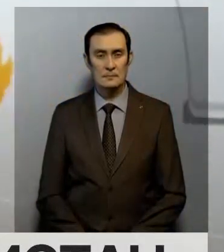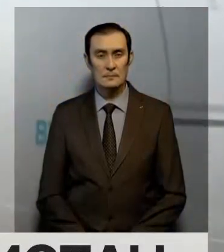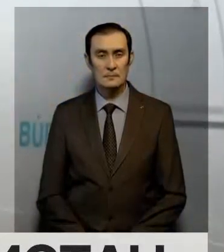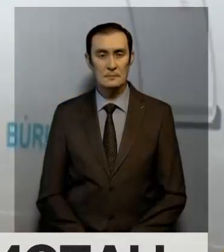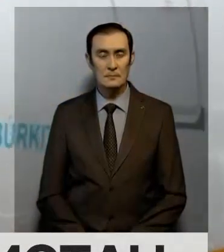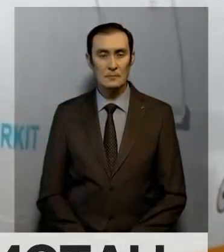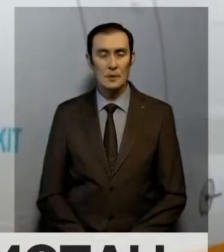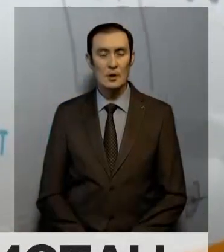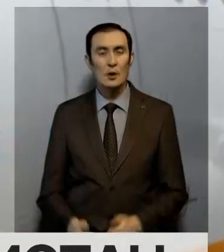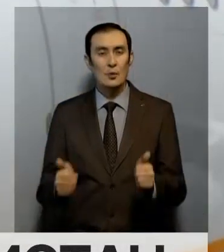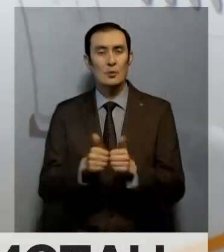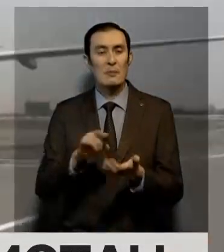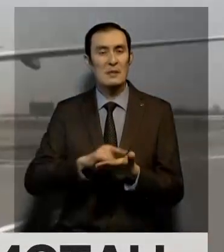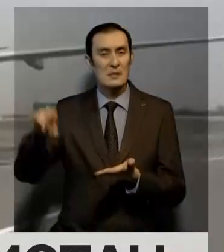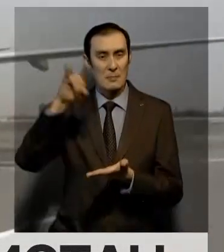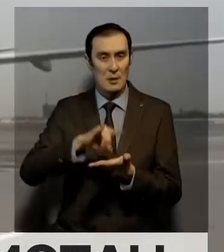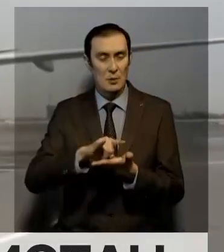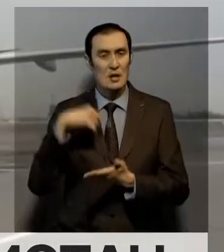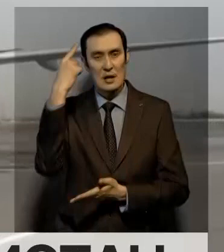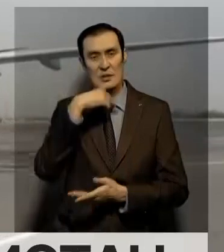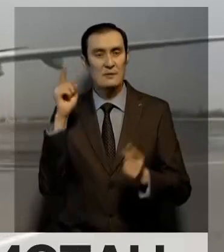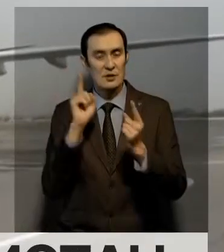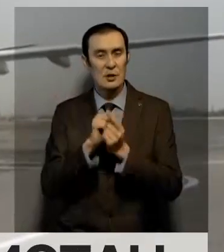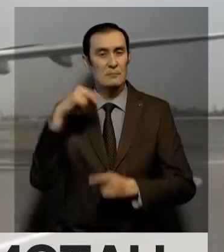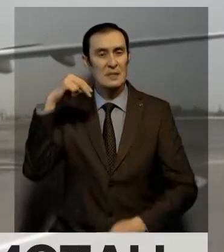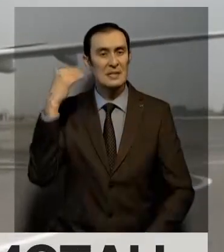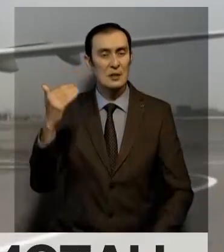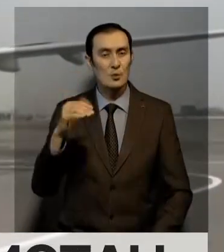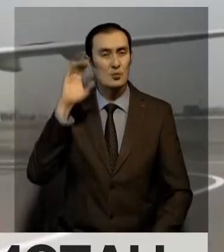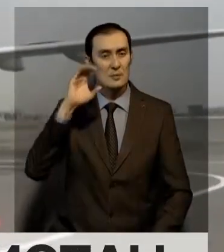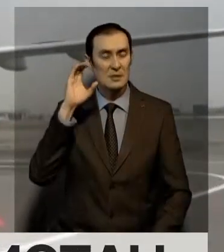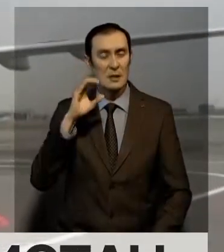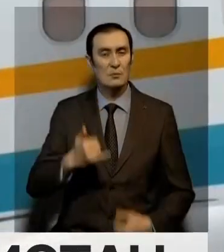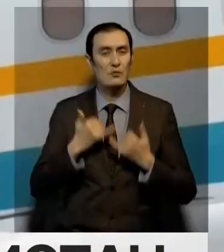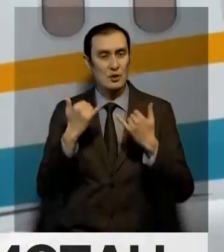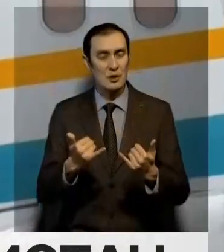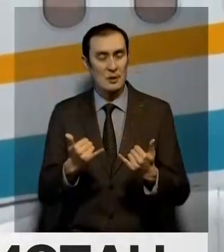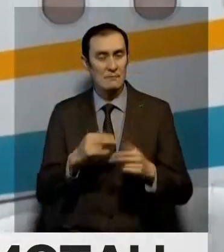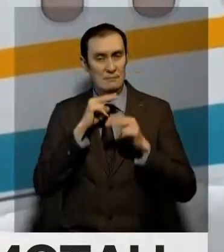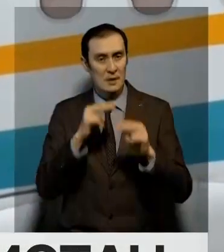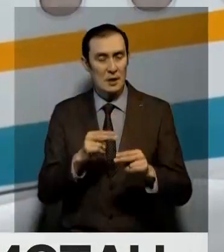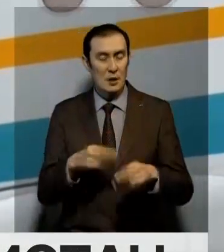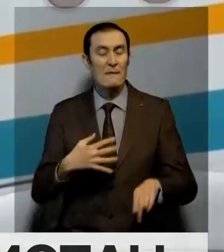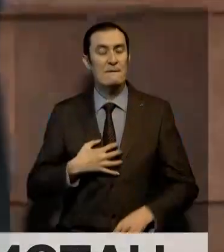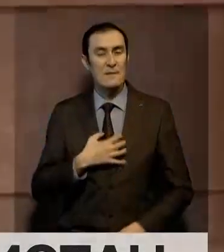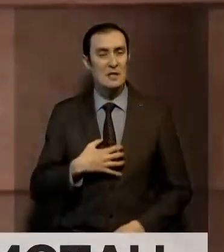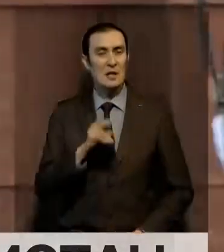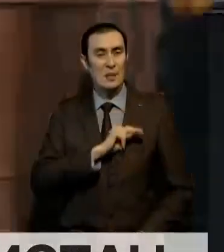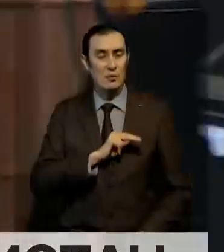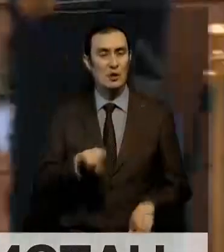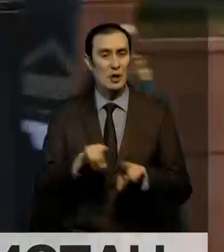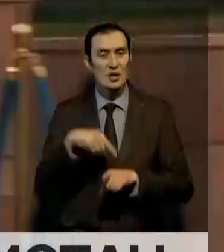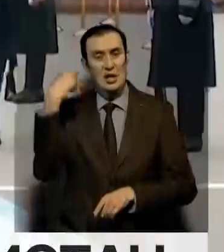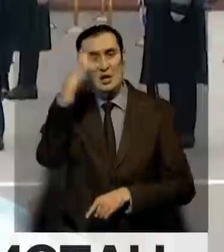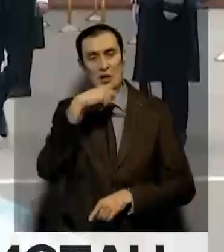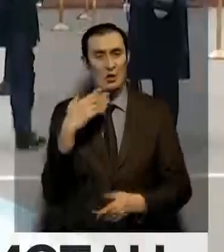У трапа самолета главу нашего государства лично встречает президент Узбекистана. Знак особого уважения. Впрочем, значимость не только рабочих, но и